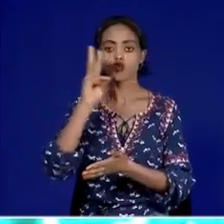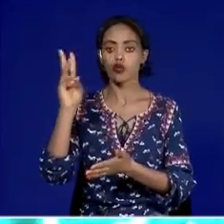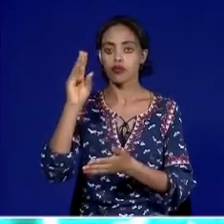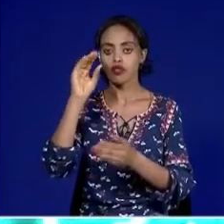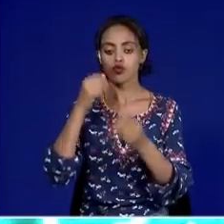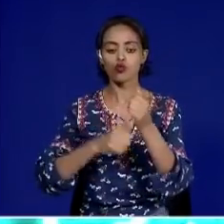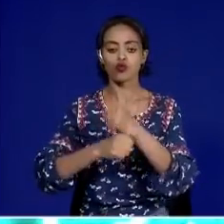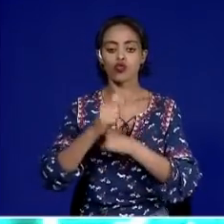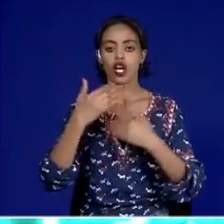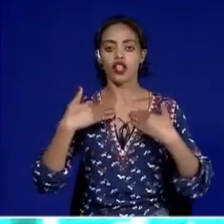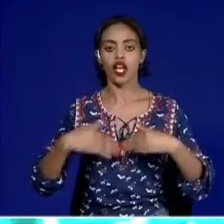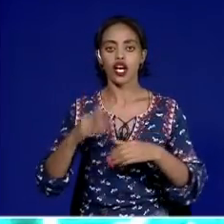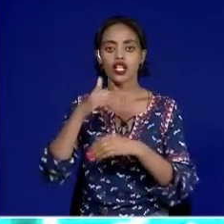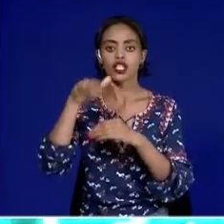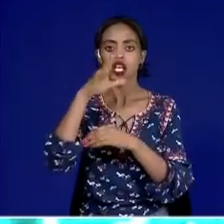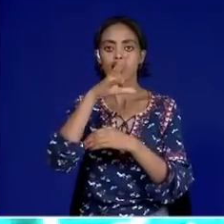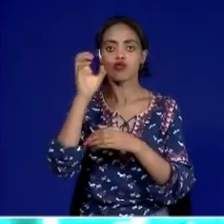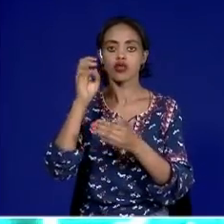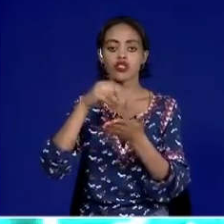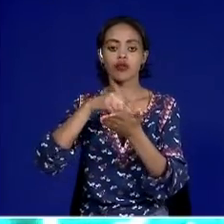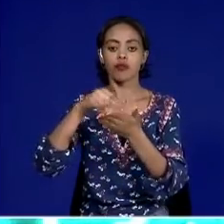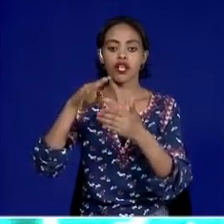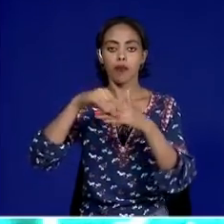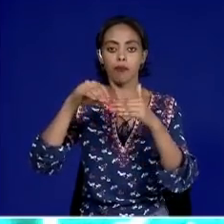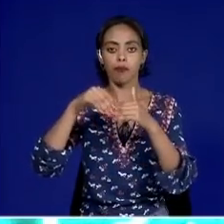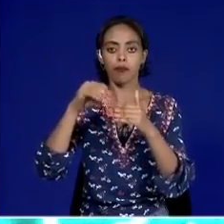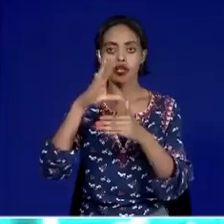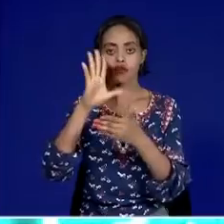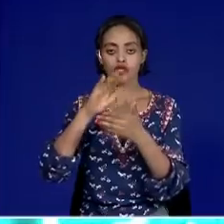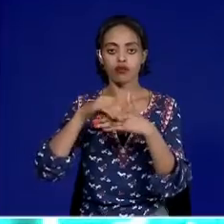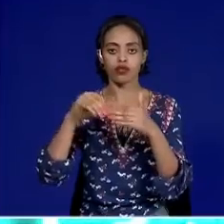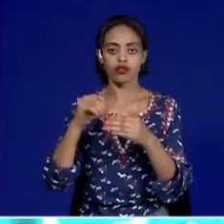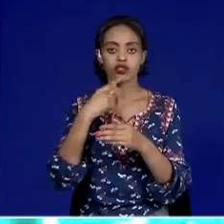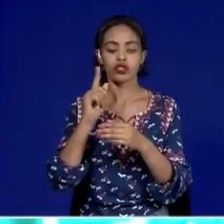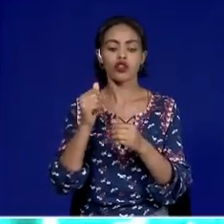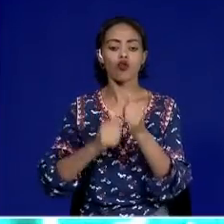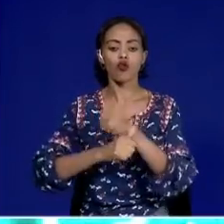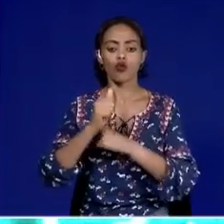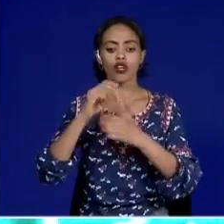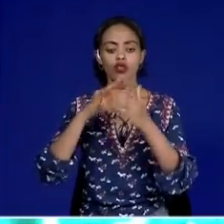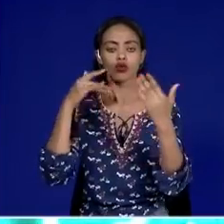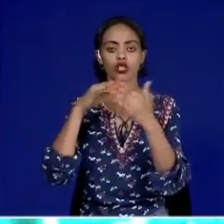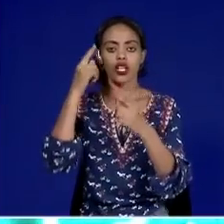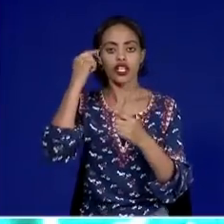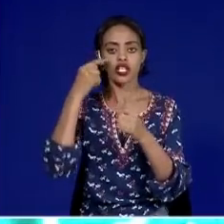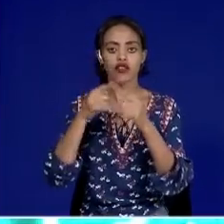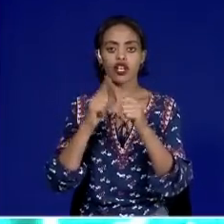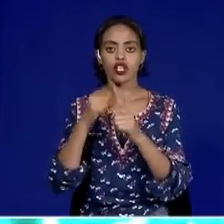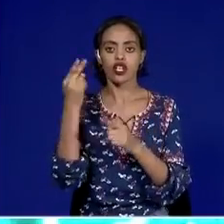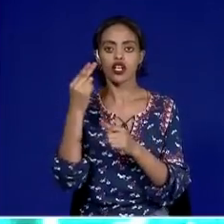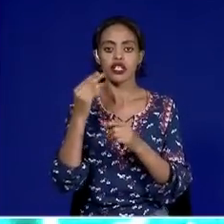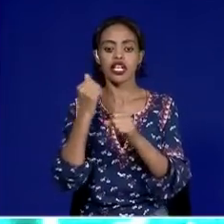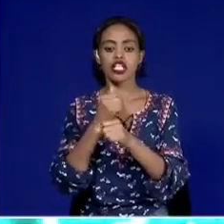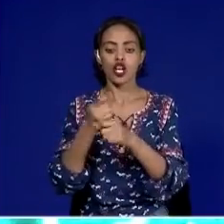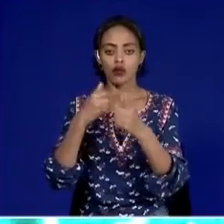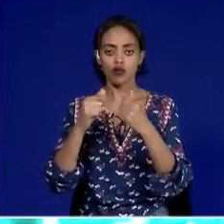ዝኾኑ ጉድኣት ኣካል ልዕሊ 5,000,000 ብር ክሕግዝ የሉ ማሕበር ጉድኣት ኩናት ትግራይ ተረባሕቲ ዝኾኑሉ ዝተፈላለዩ ስራሕቲ